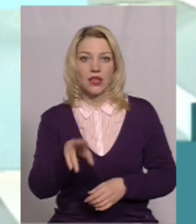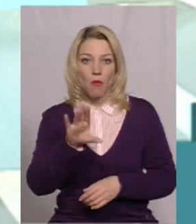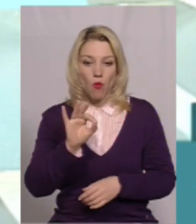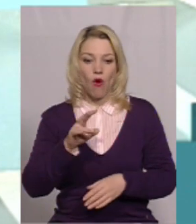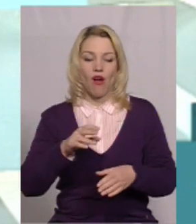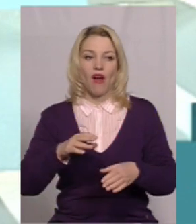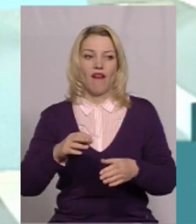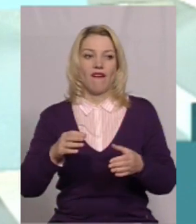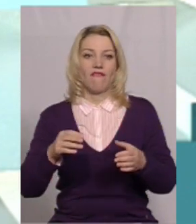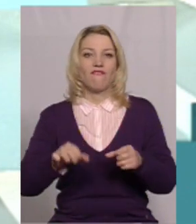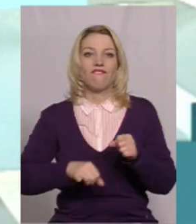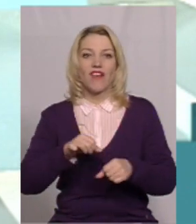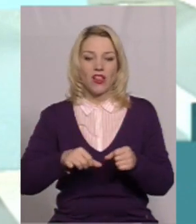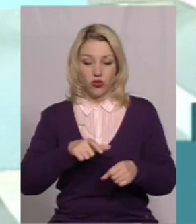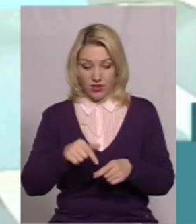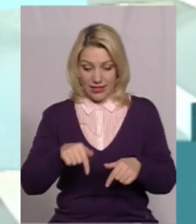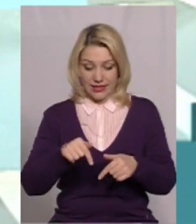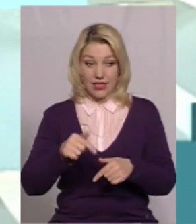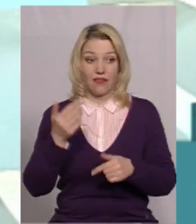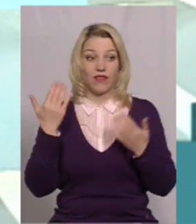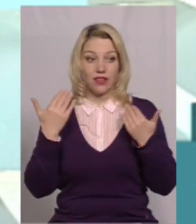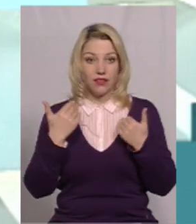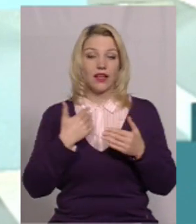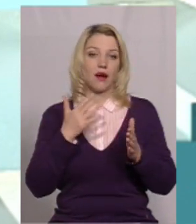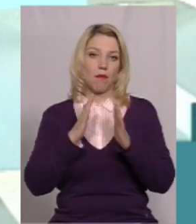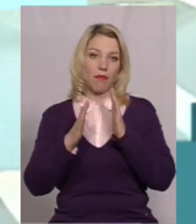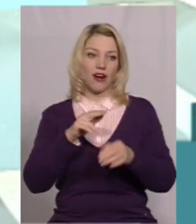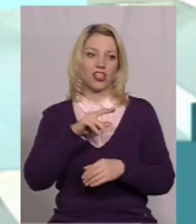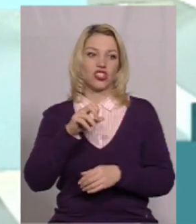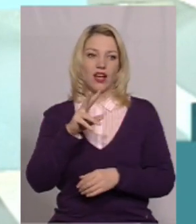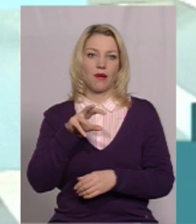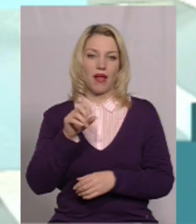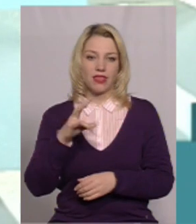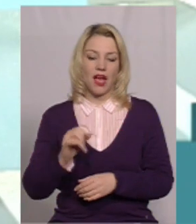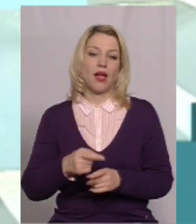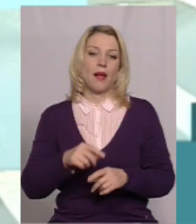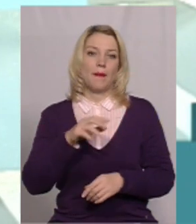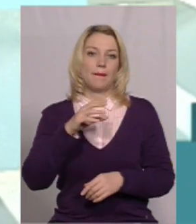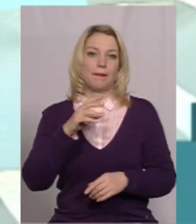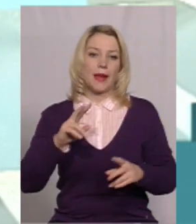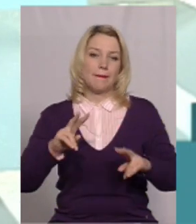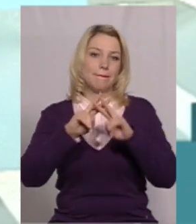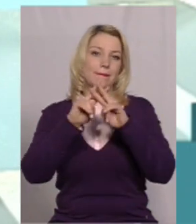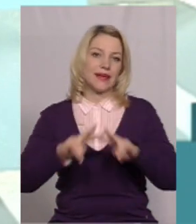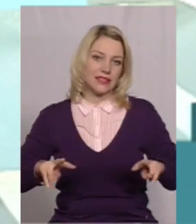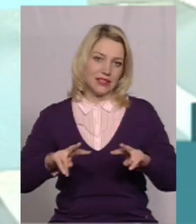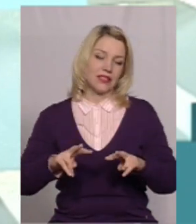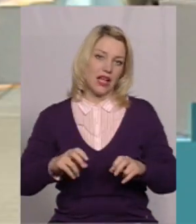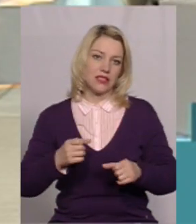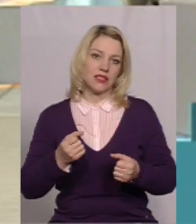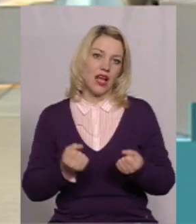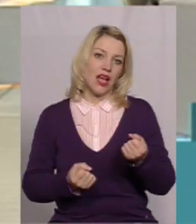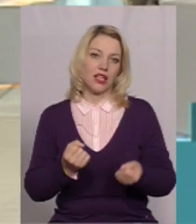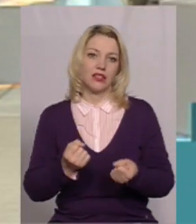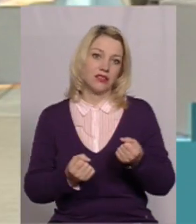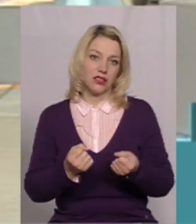Прямо на цих вихідних в парку Чекмана Мерседес їздив по велодоріжках, бо йому захотілося заїхати